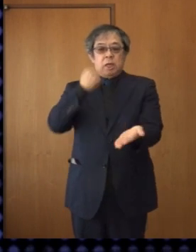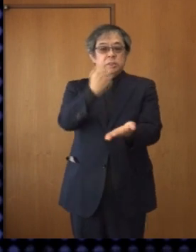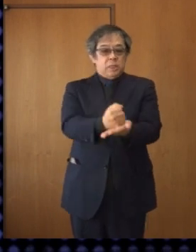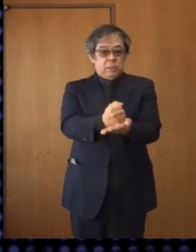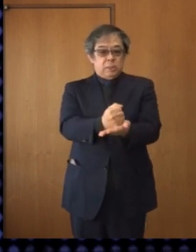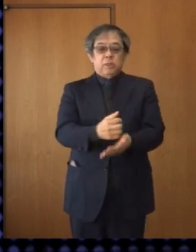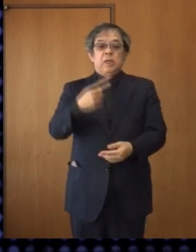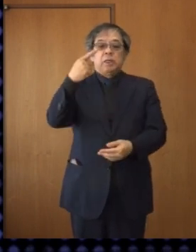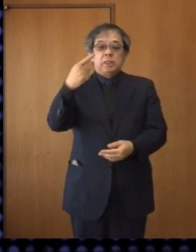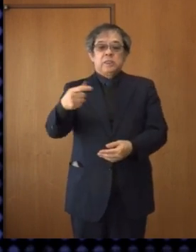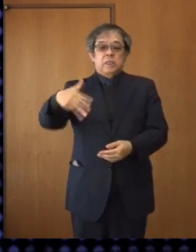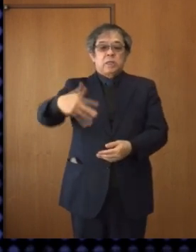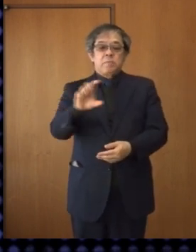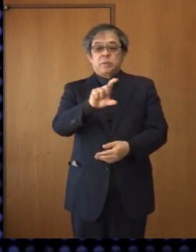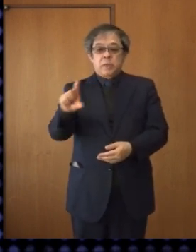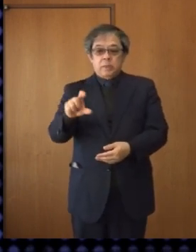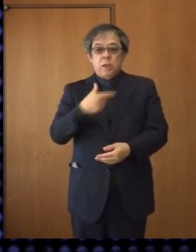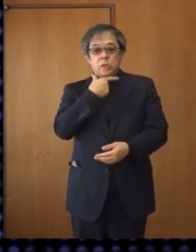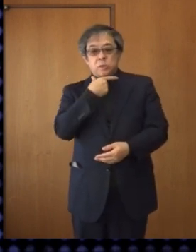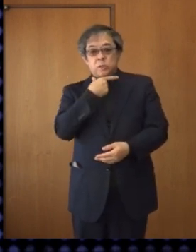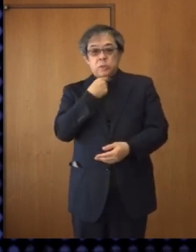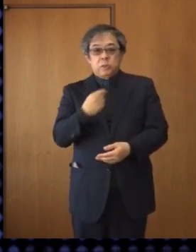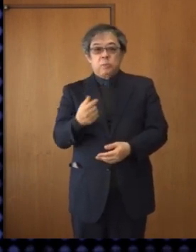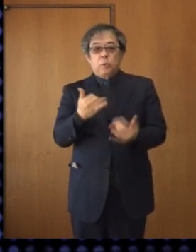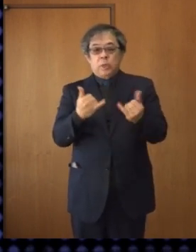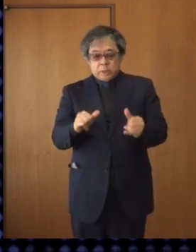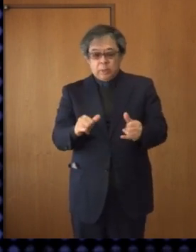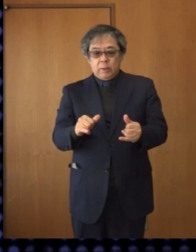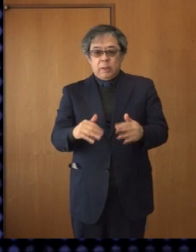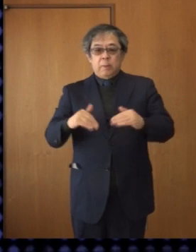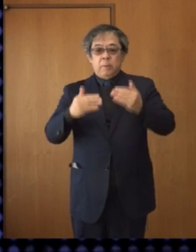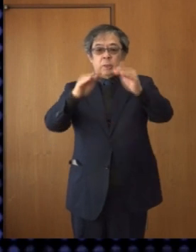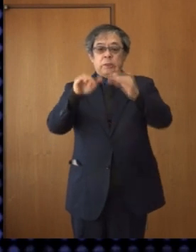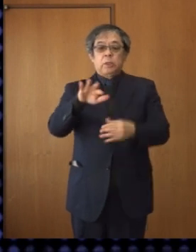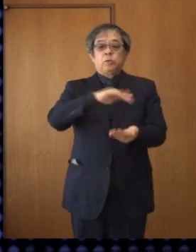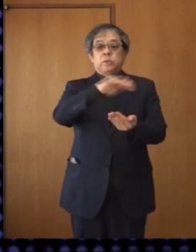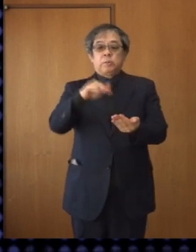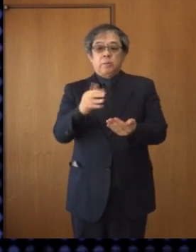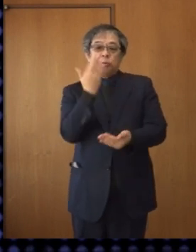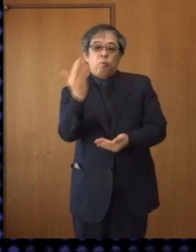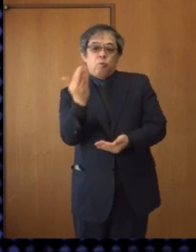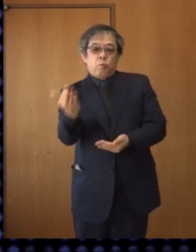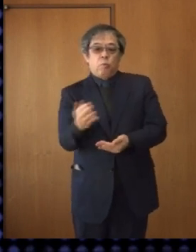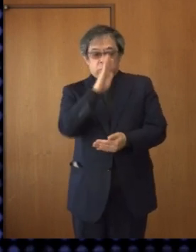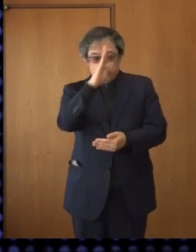です。ご希望の方はパルテノン多摩までお問い合わせください。